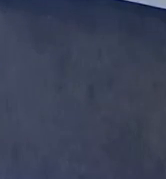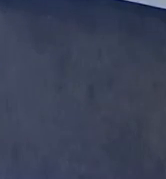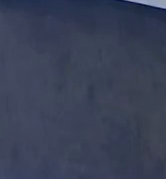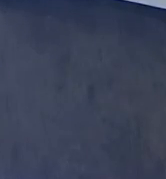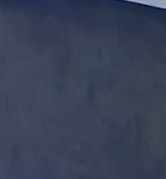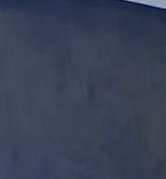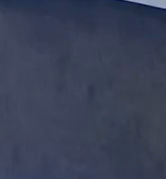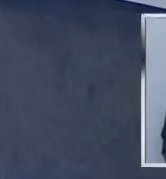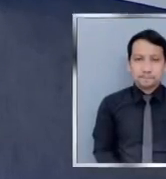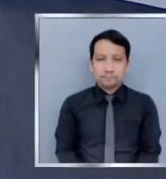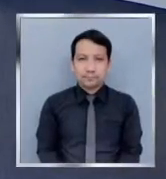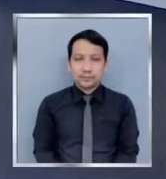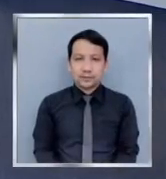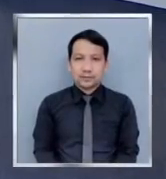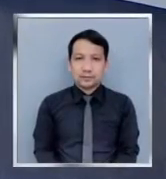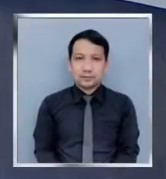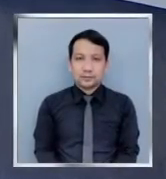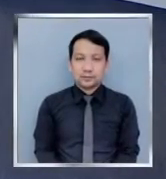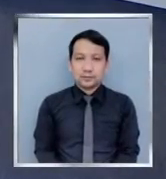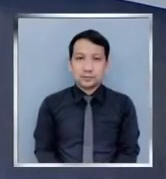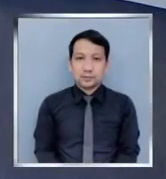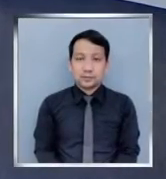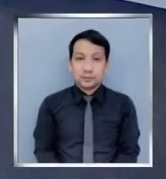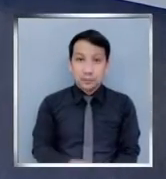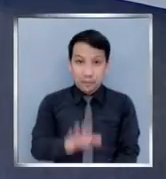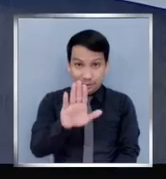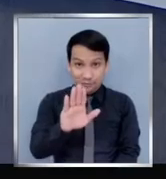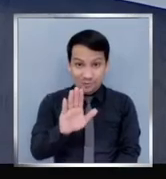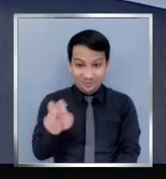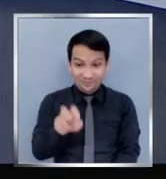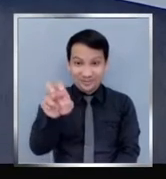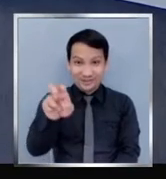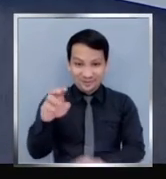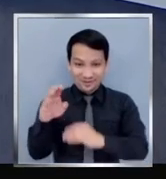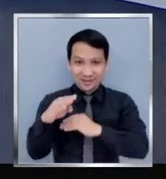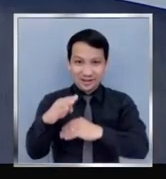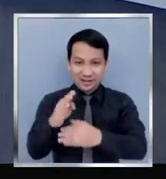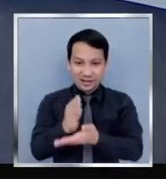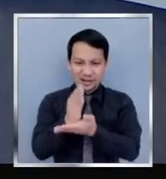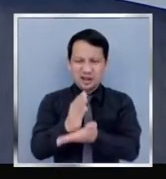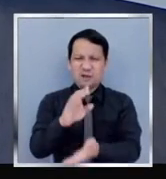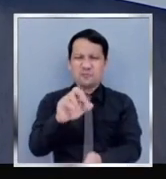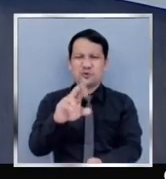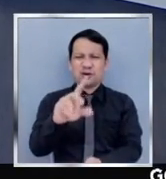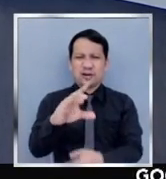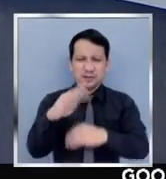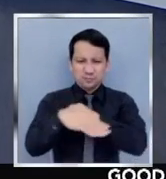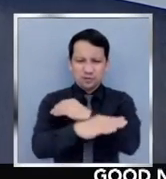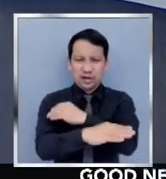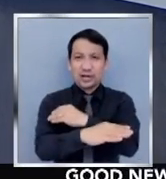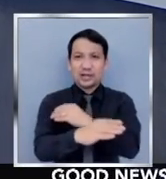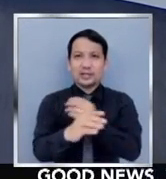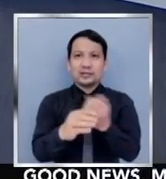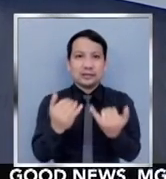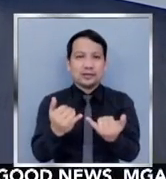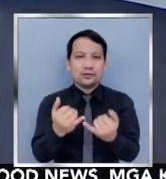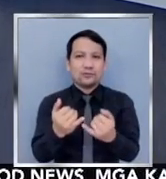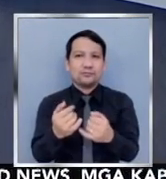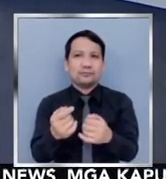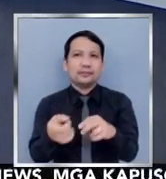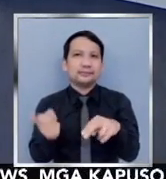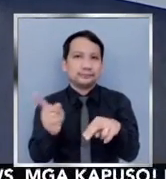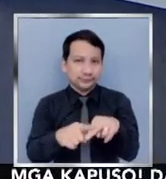Sa mga kapusong nagbabalak mag-Boracay, simula ngayong araw po, may 100 pisong dagdag na sinisingil na roon para